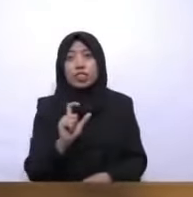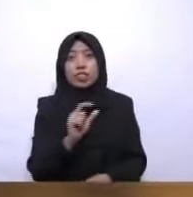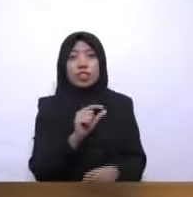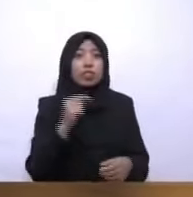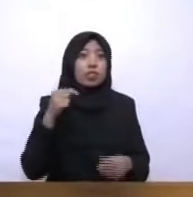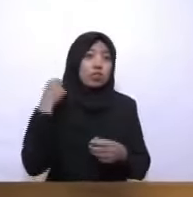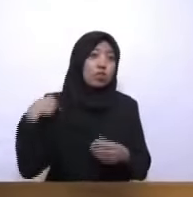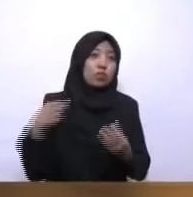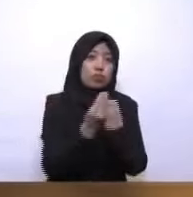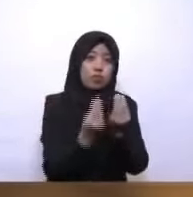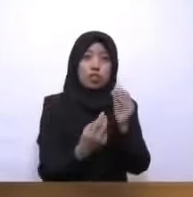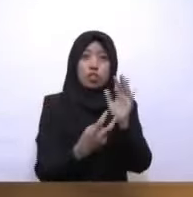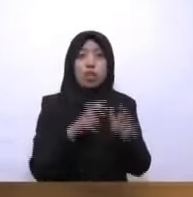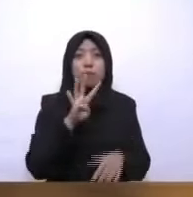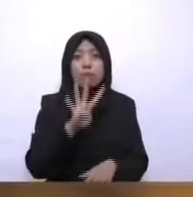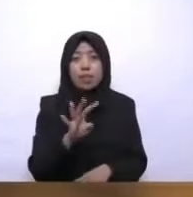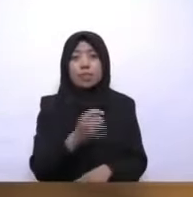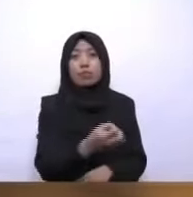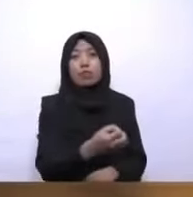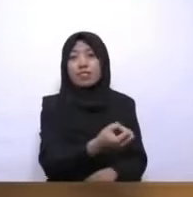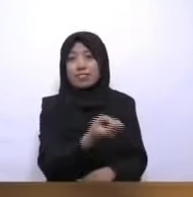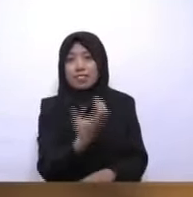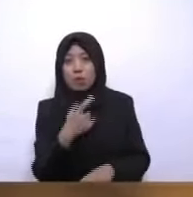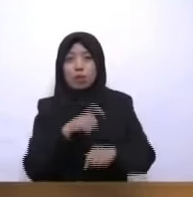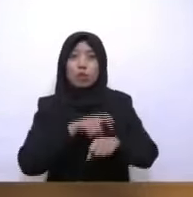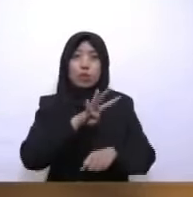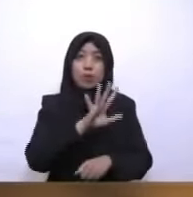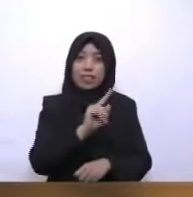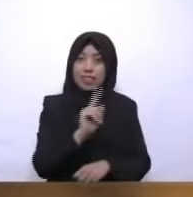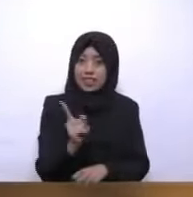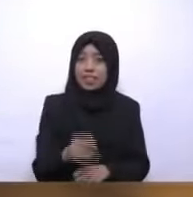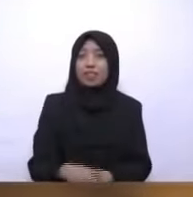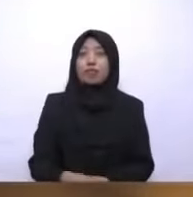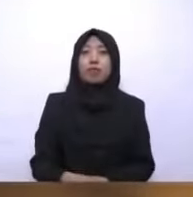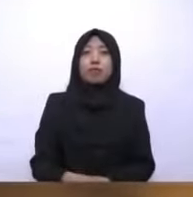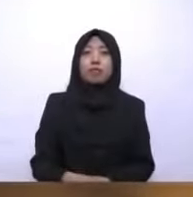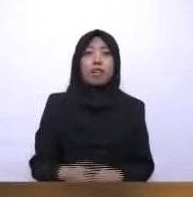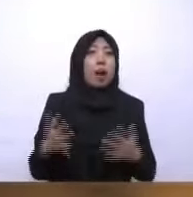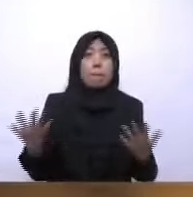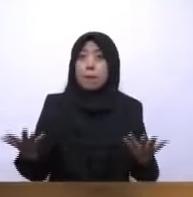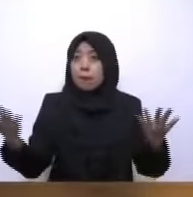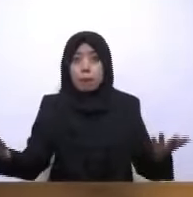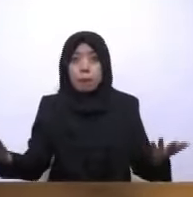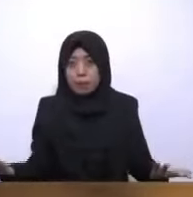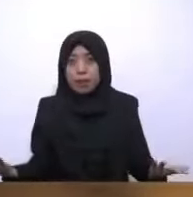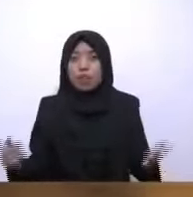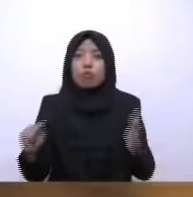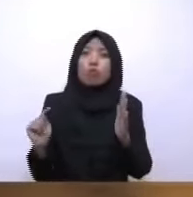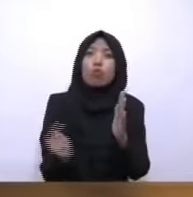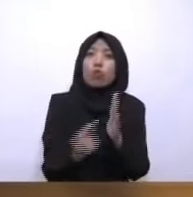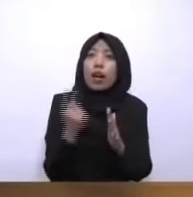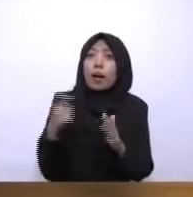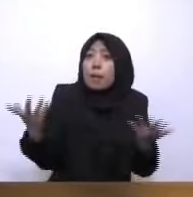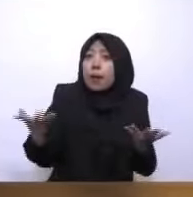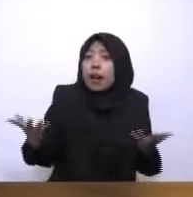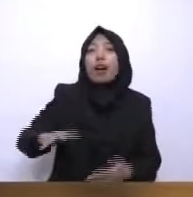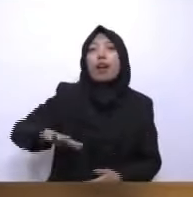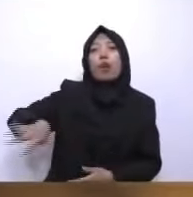menanggapi kembali dengan waktu 45 detik dimulai sejak berbicara. Segala sesuatunya dimulai dari keluarga. Harus